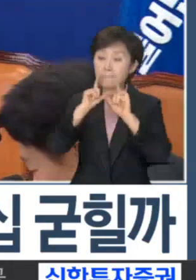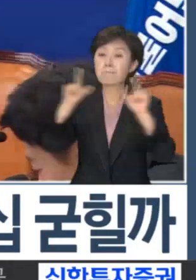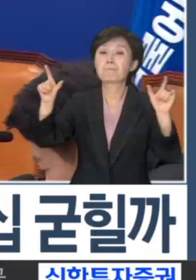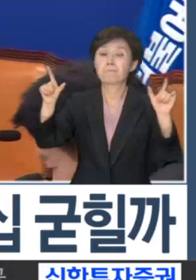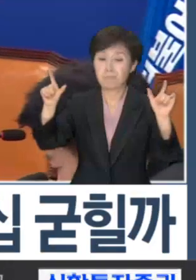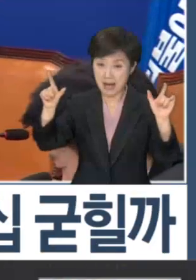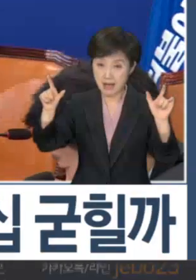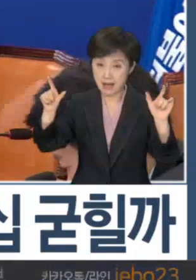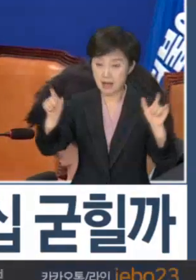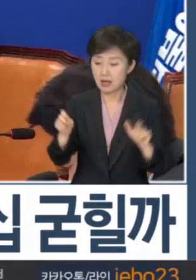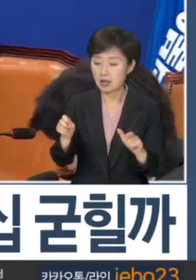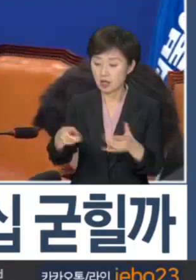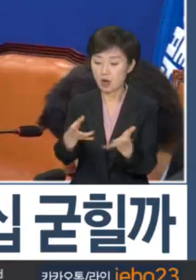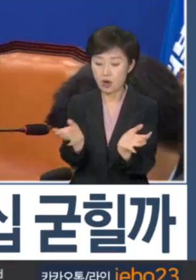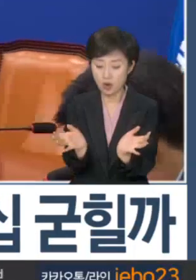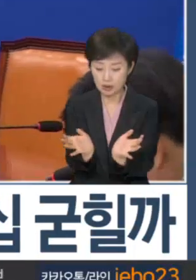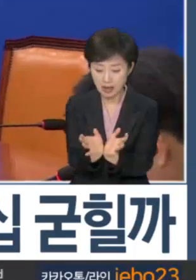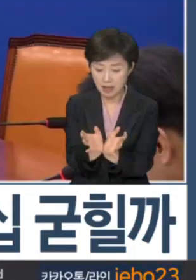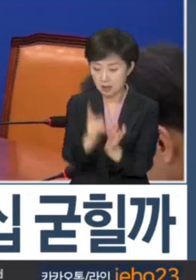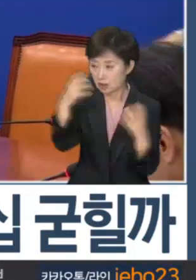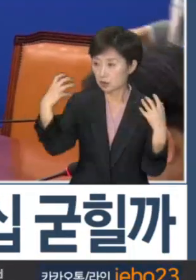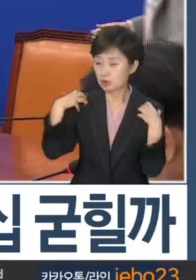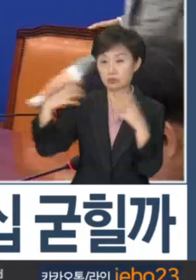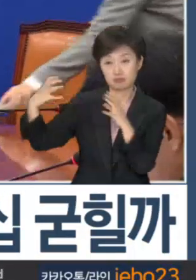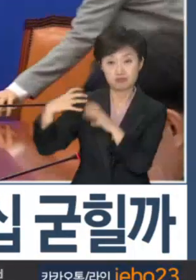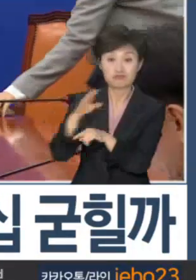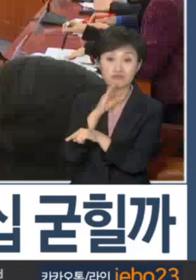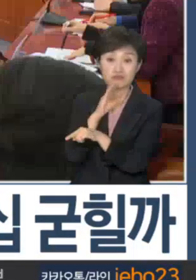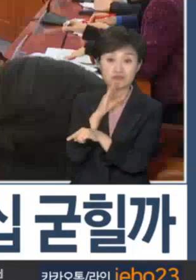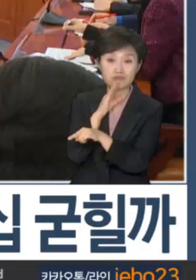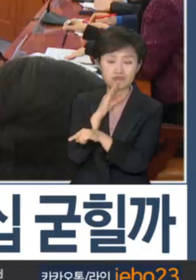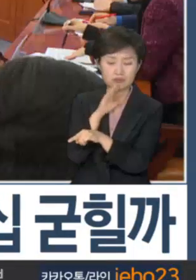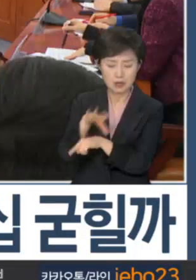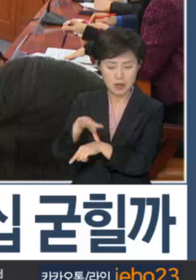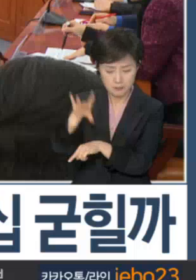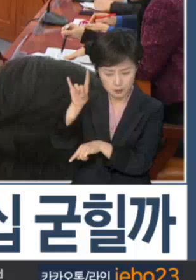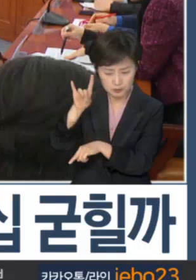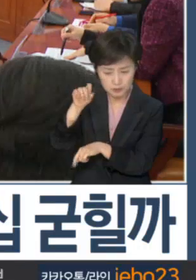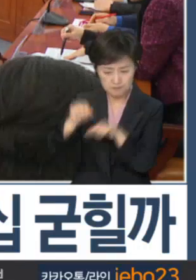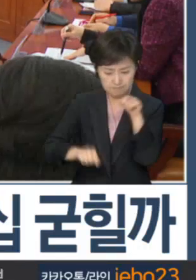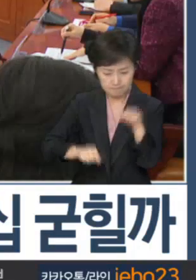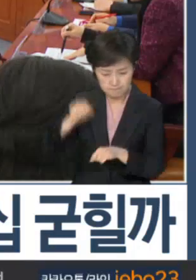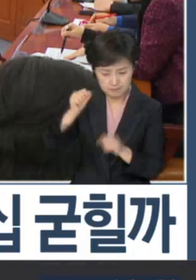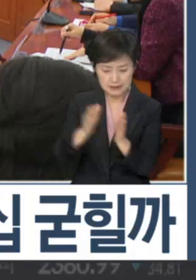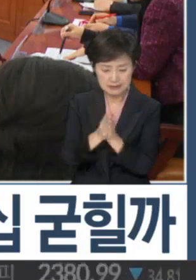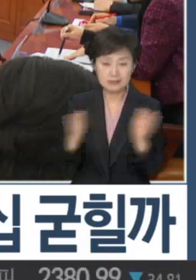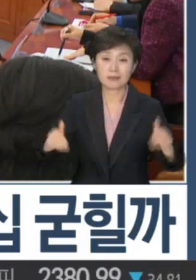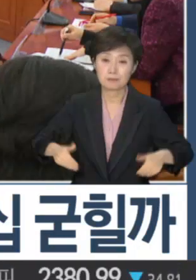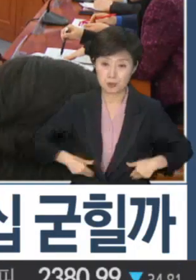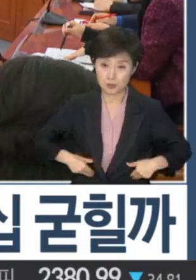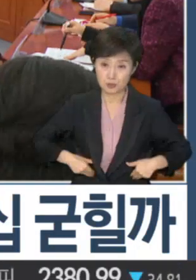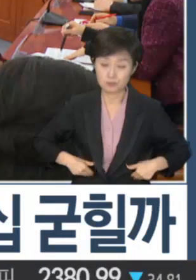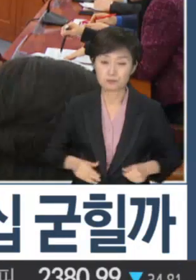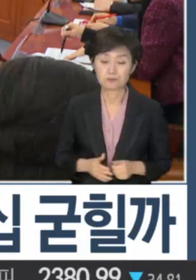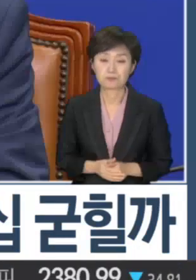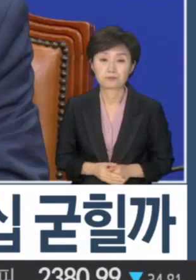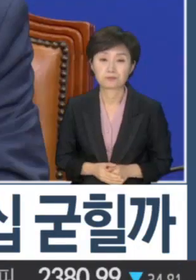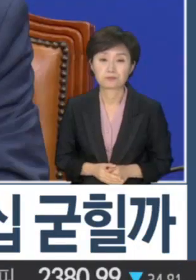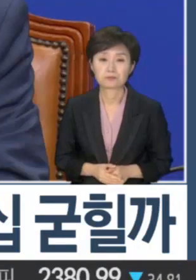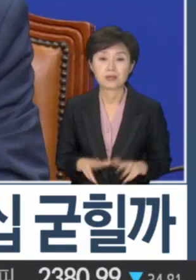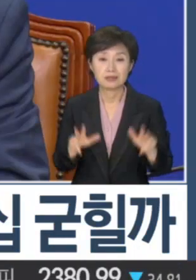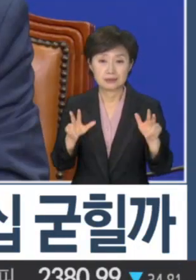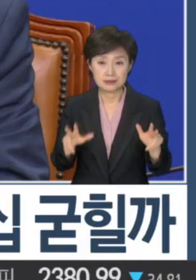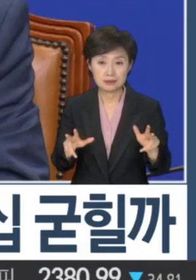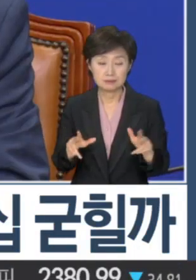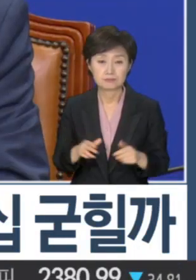집권당과 또 정부를 이끌고 있기 때문에 아마 선제적인 정책 아젠다와 메시지를 끄집어낼 거라고 생각을 합니다. 지금